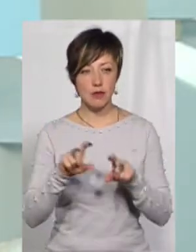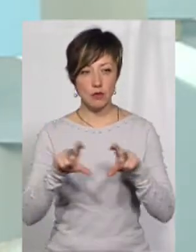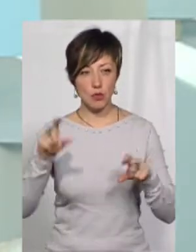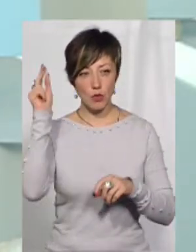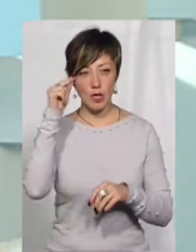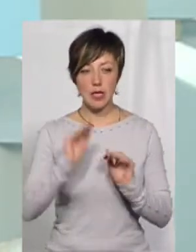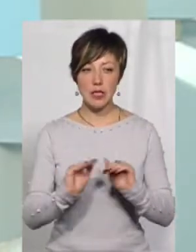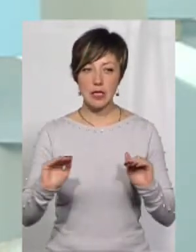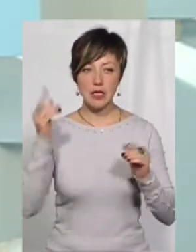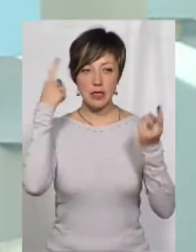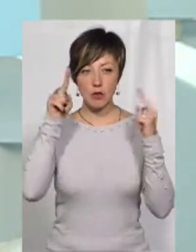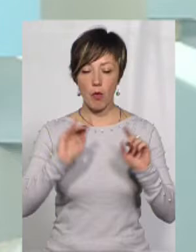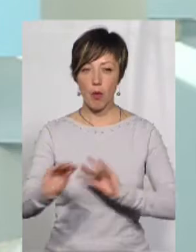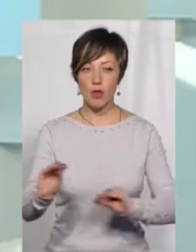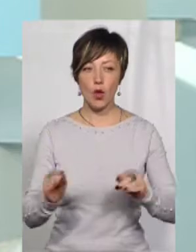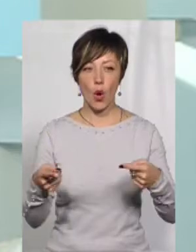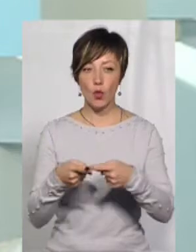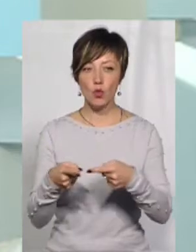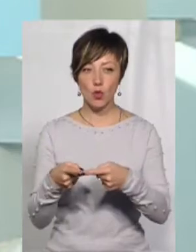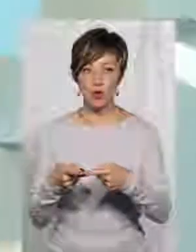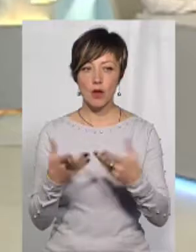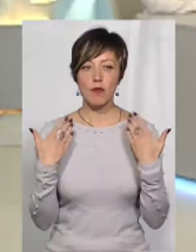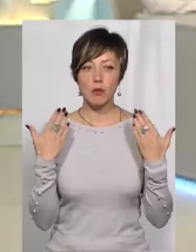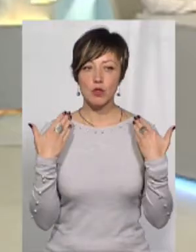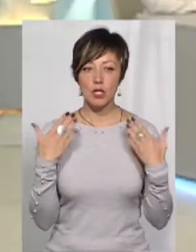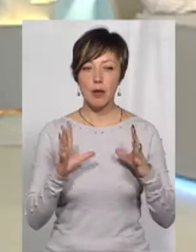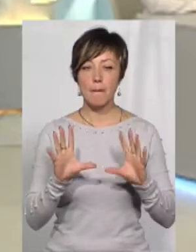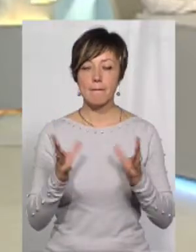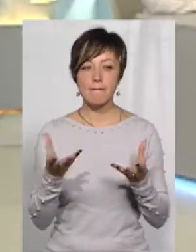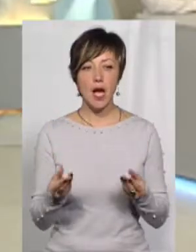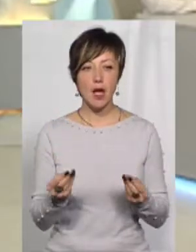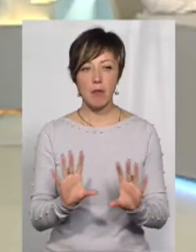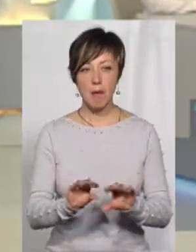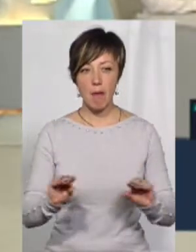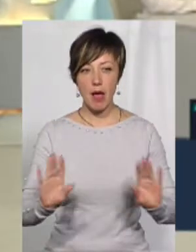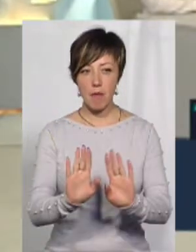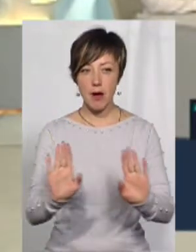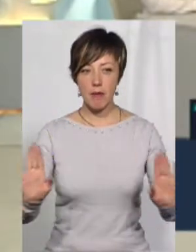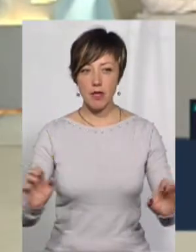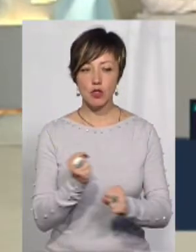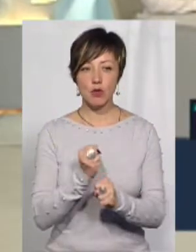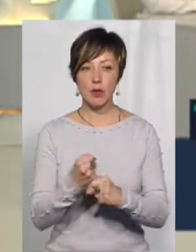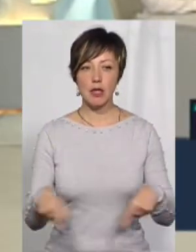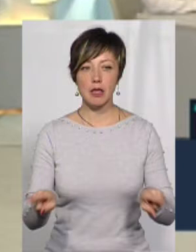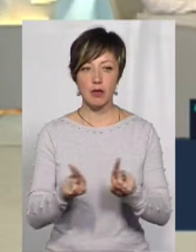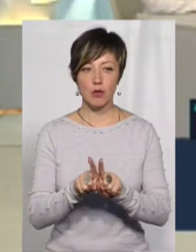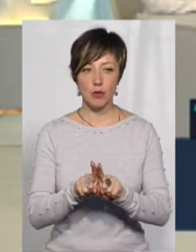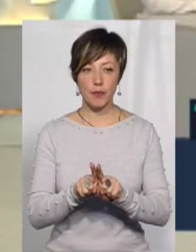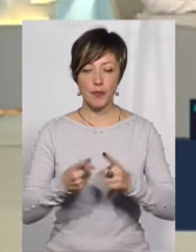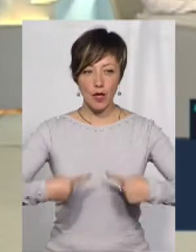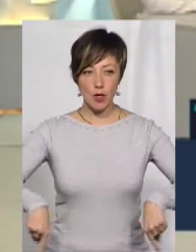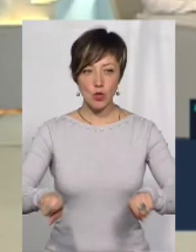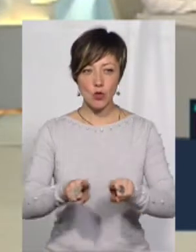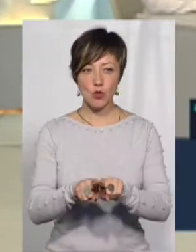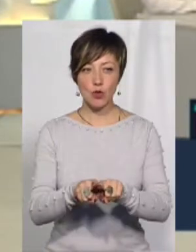школі. Діти задумали обладнати куточок відпочинку м'якими меблями і зробити таку